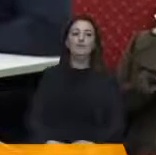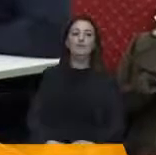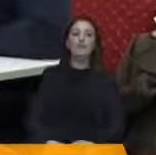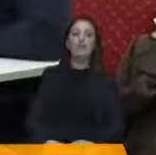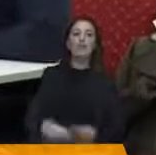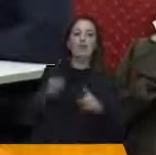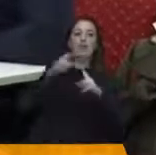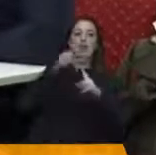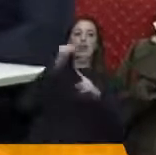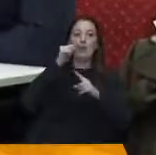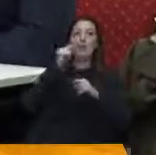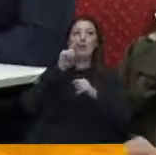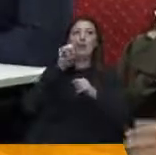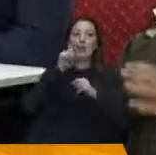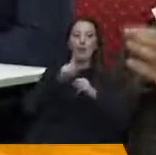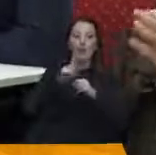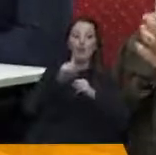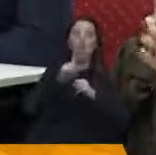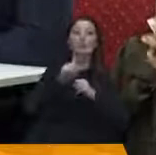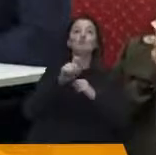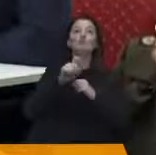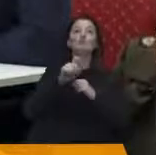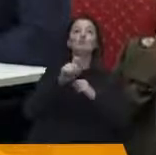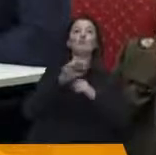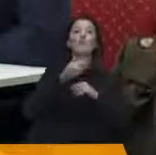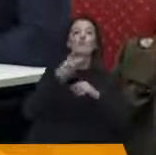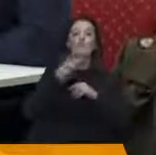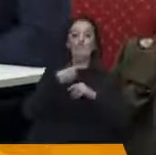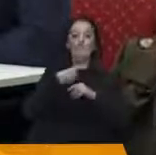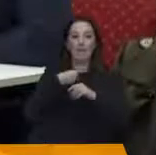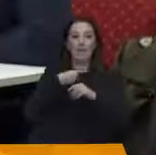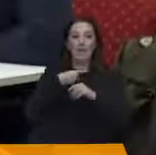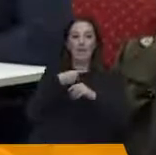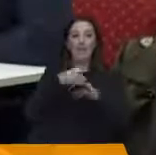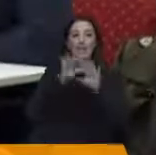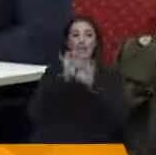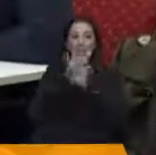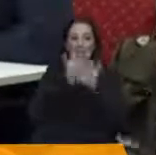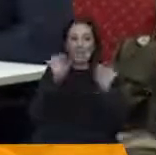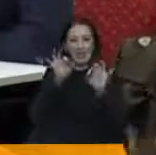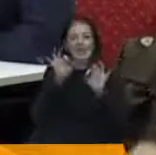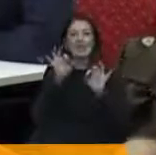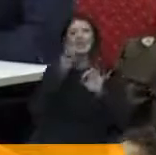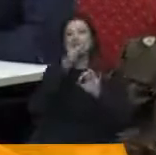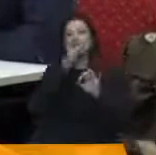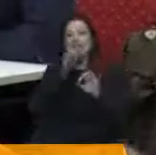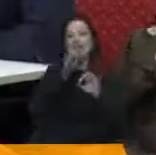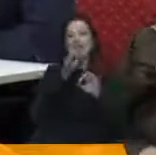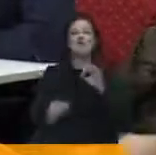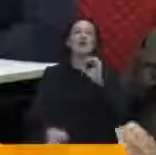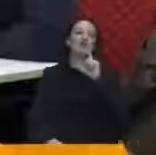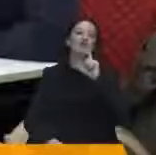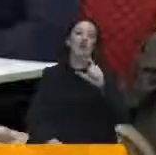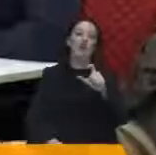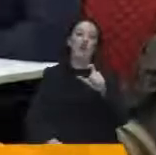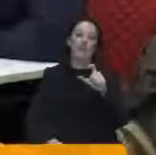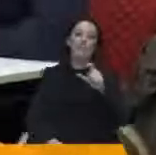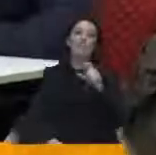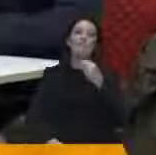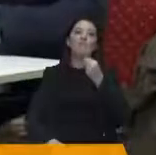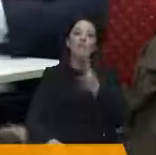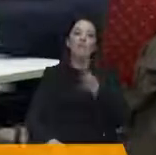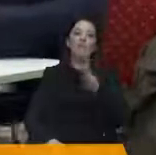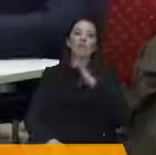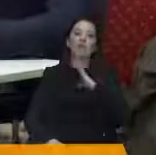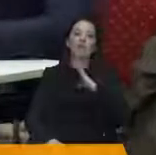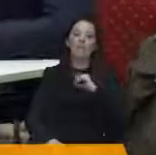Tarık Bey'in sorduğu sorulara ben net ifadelerle cevap vermek istiyorum.